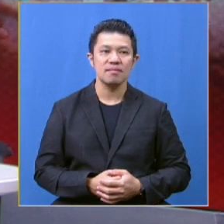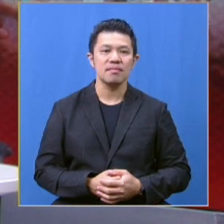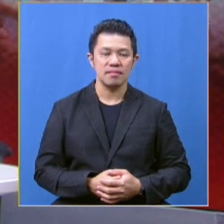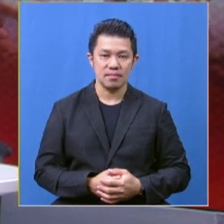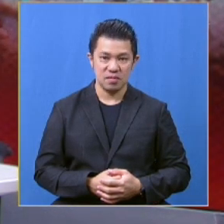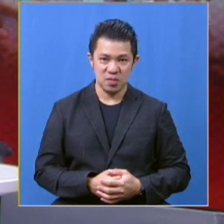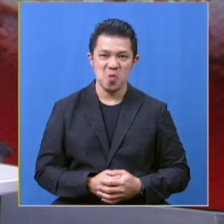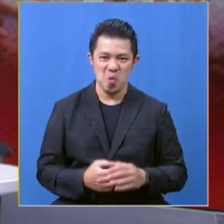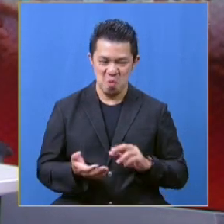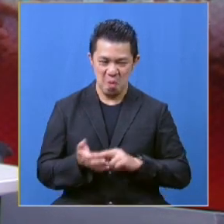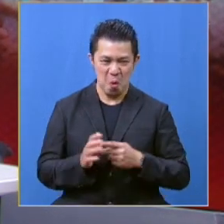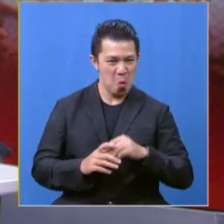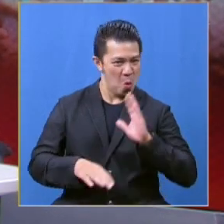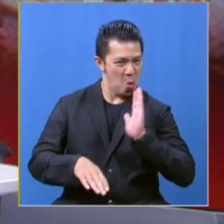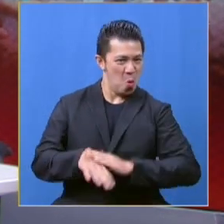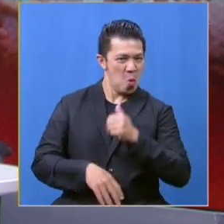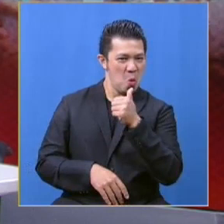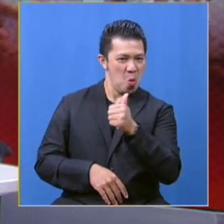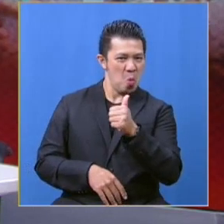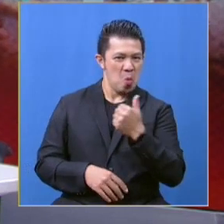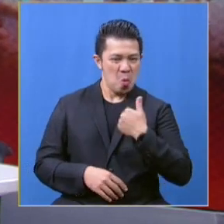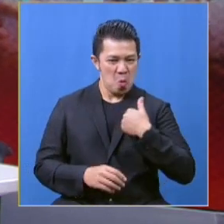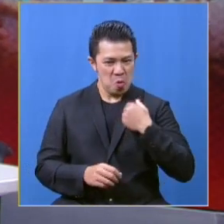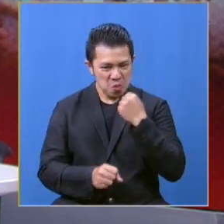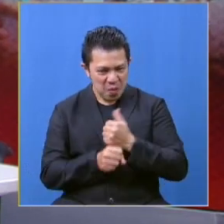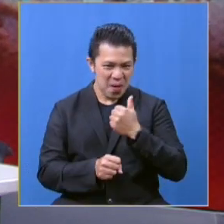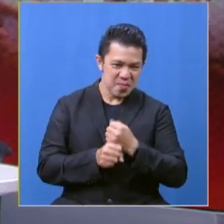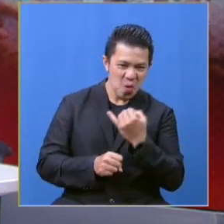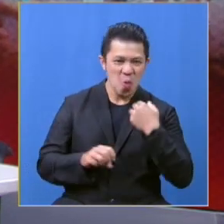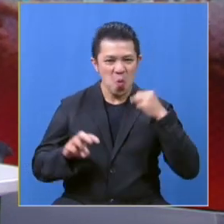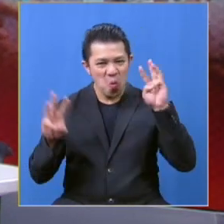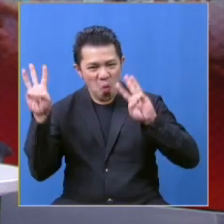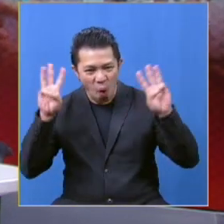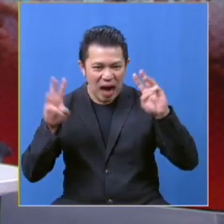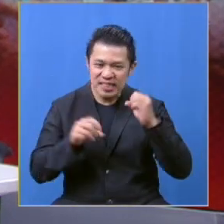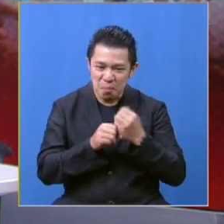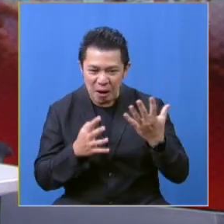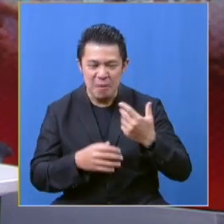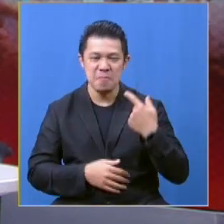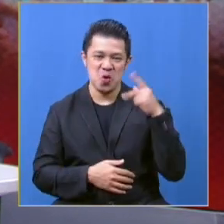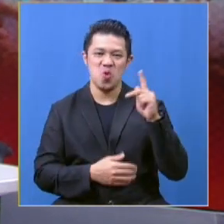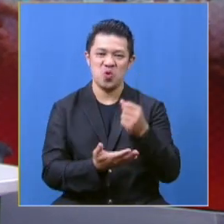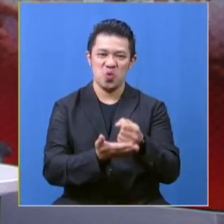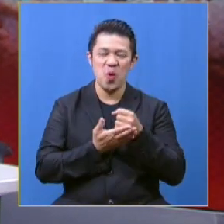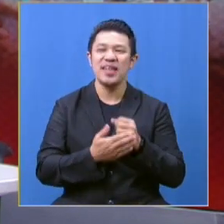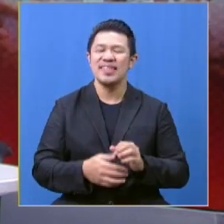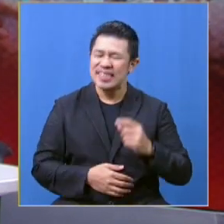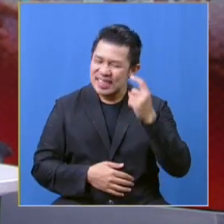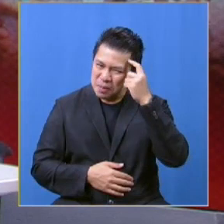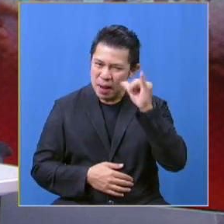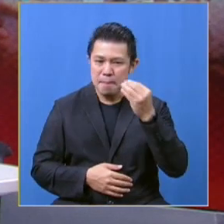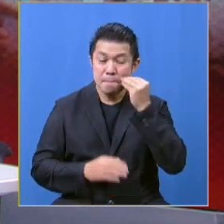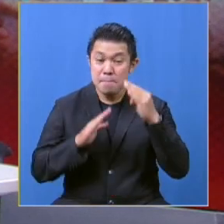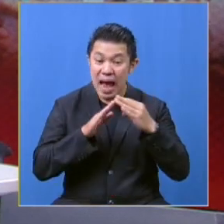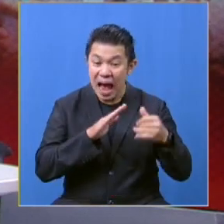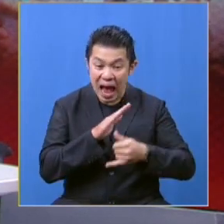ถือว่าท้าทายความสามารถมากในช่วงเวลานี้จะใช้เวลาว่างให้เกิดประโยชน์อย่างไรบางส่วนก็ใช้วิธีการหยุดอยู่บ้